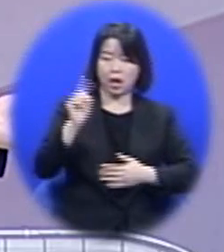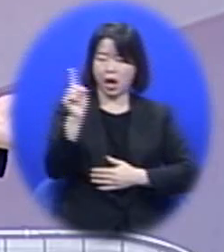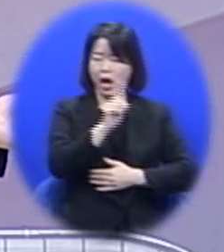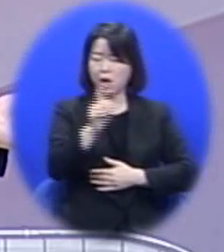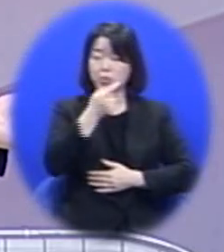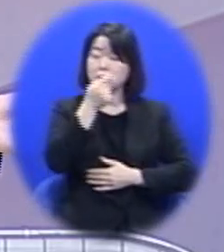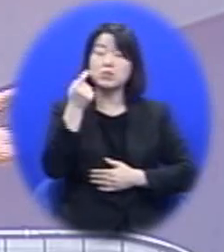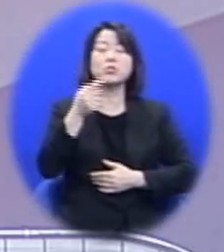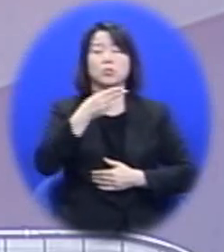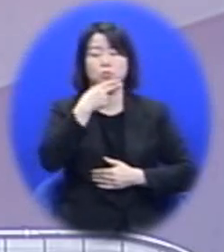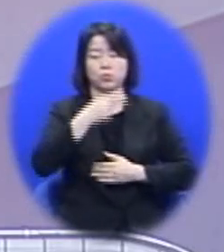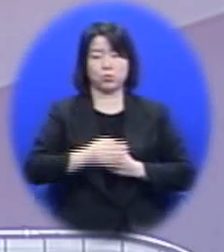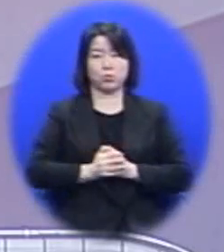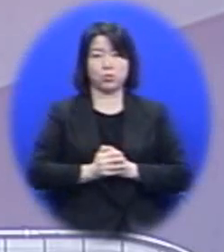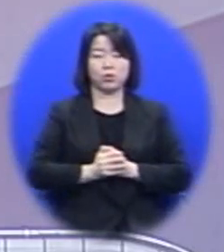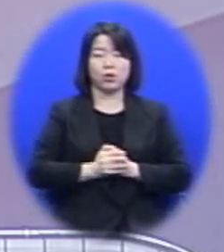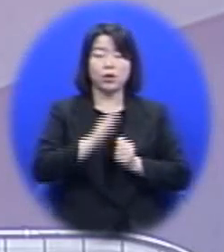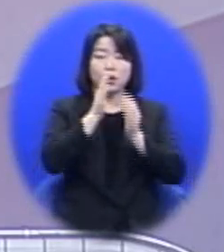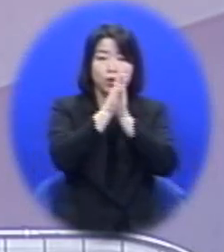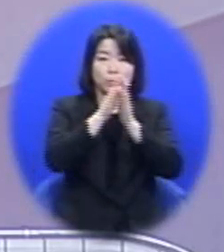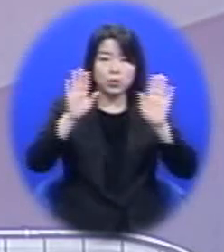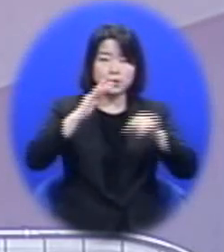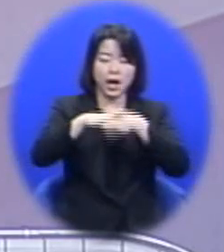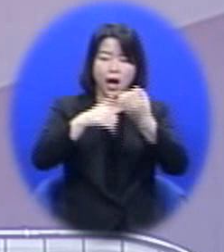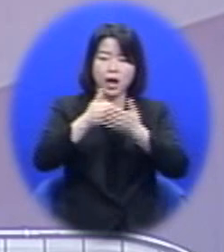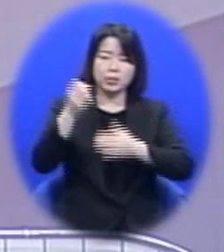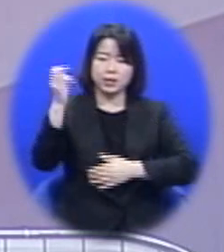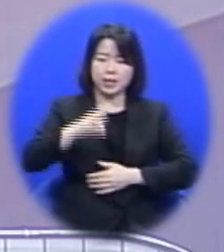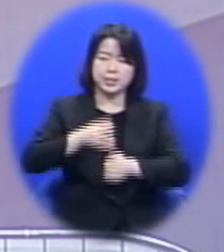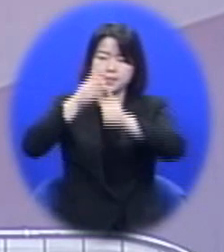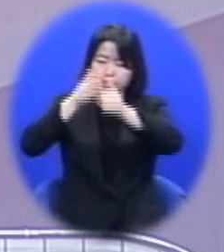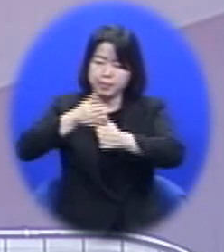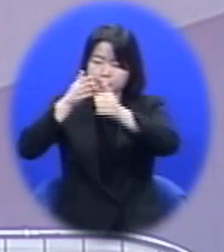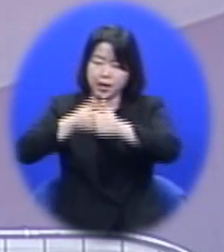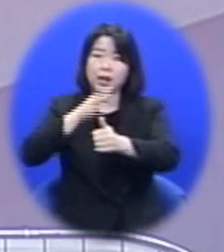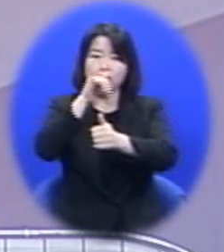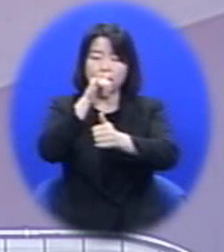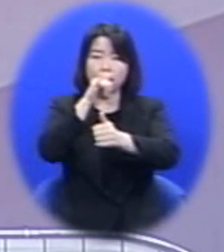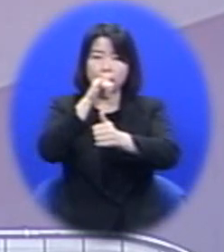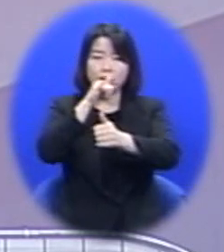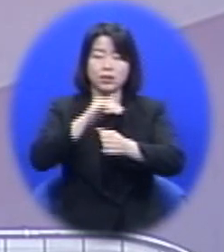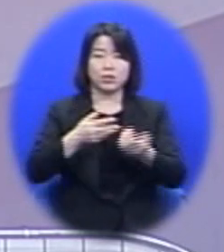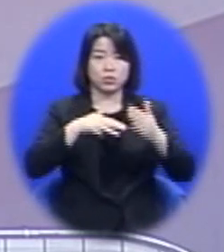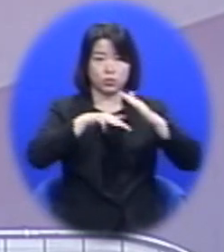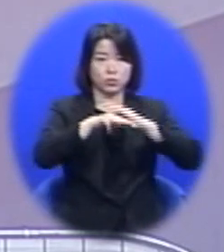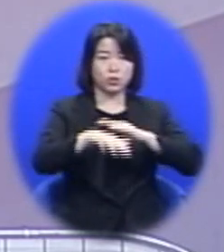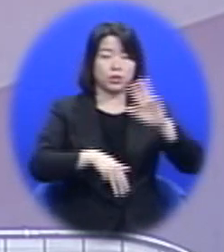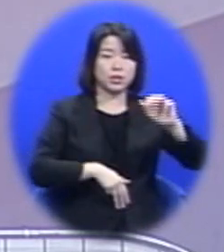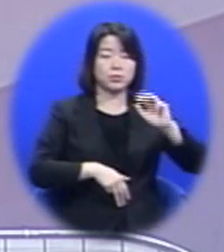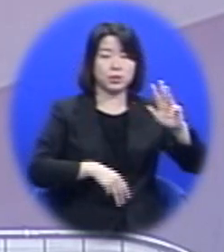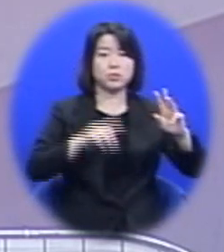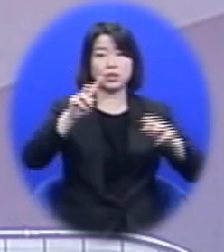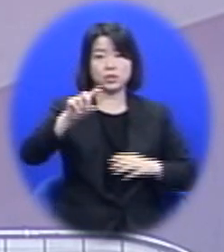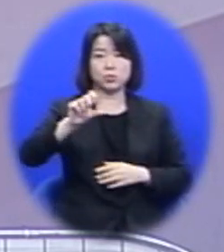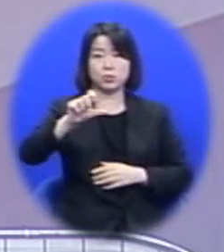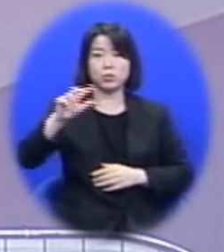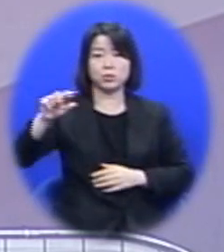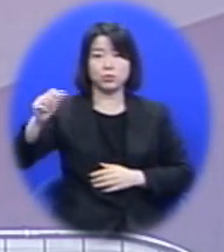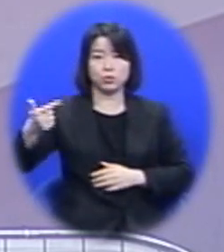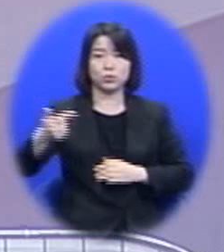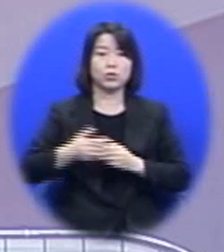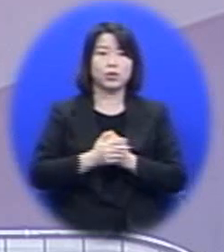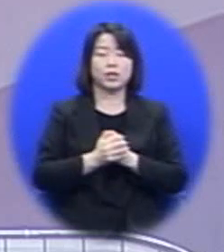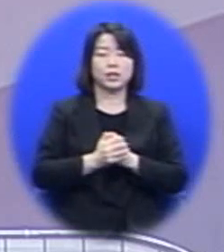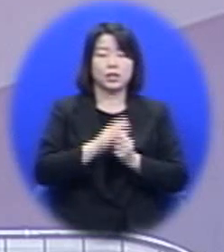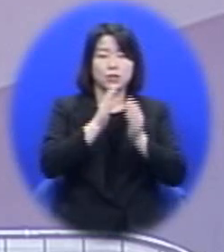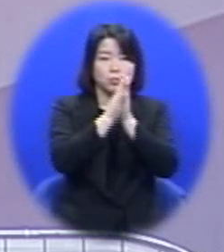것입니다. 모세는 다시 하나님께 매달립니다. 출애굽기 33장 15절 16절입니다.